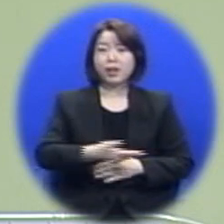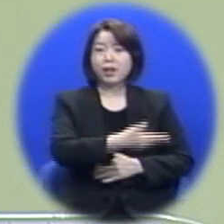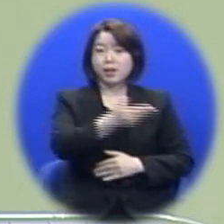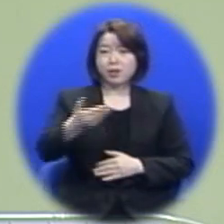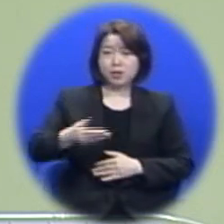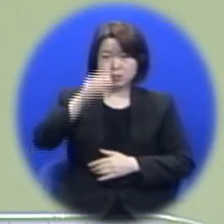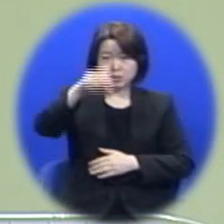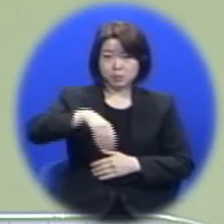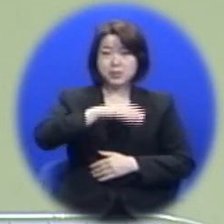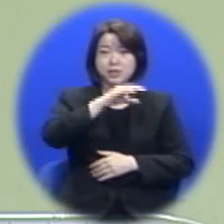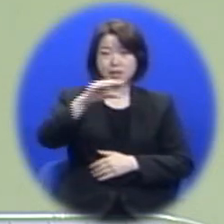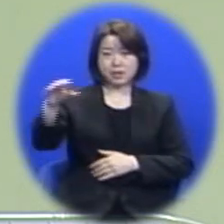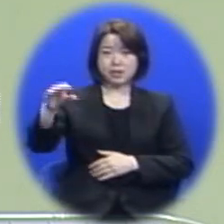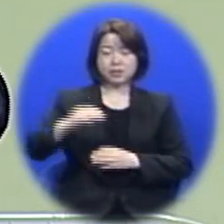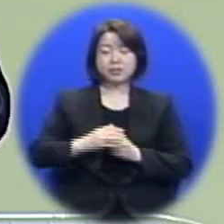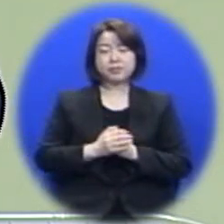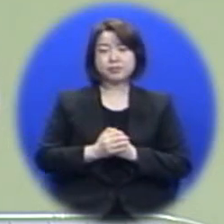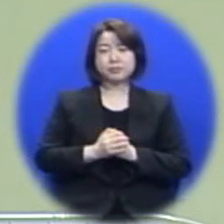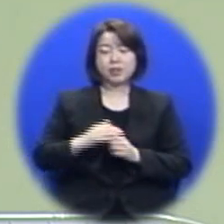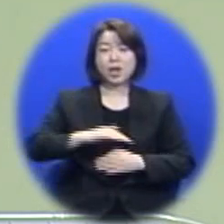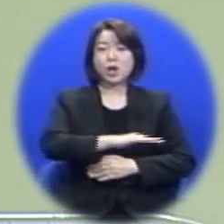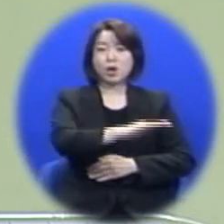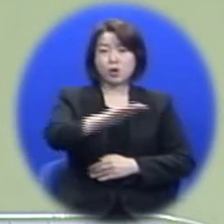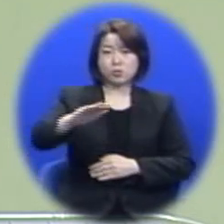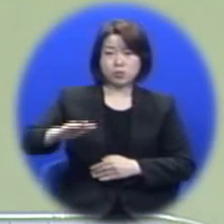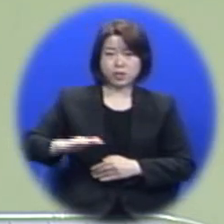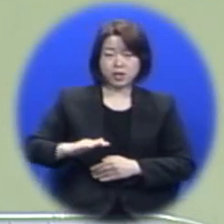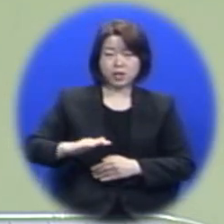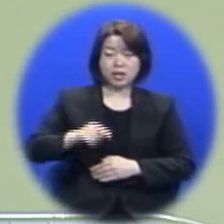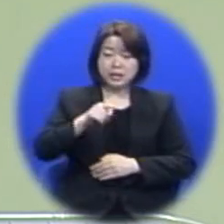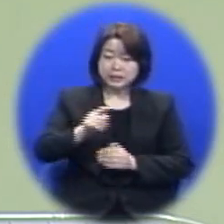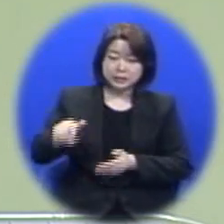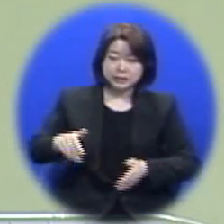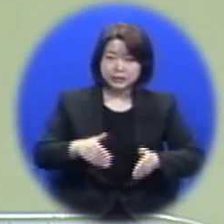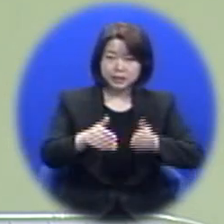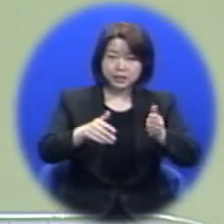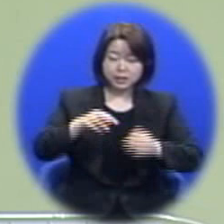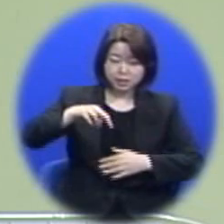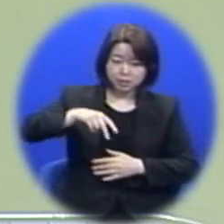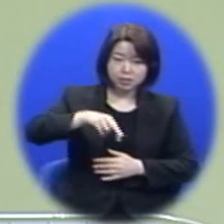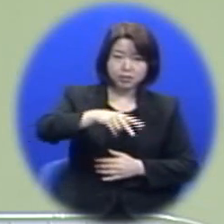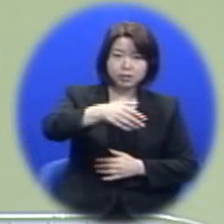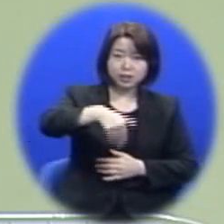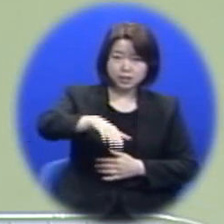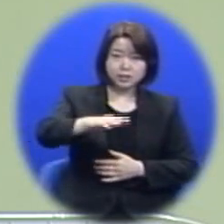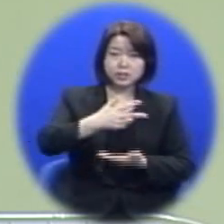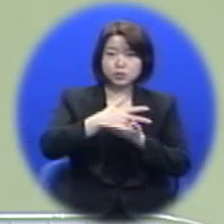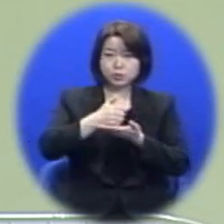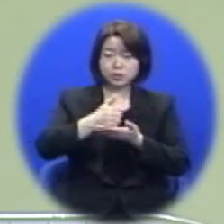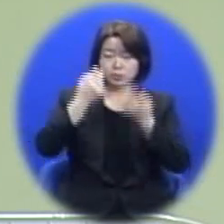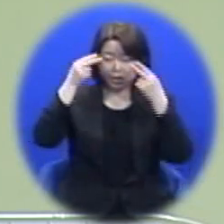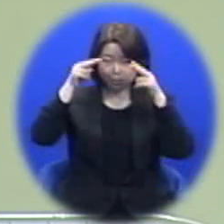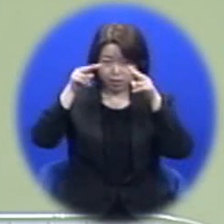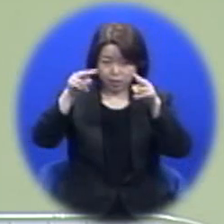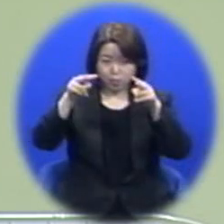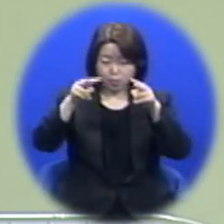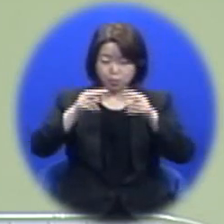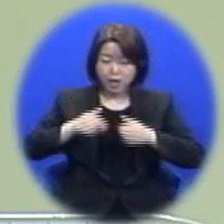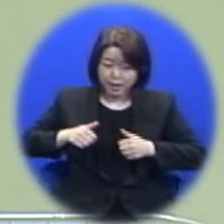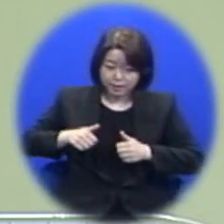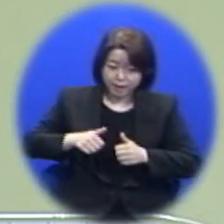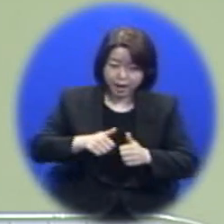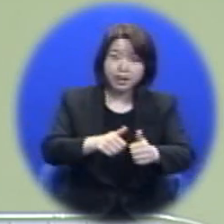십자가는 우리가 십자가의 길을 걸어가시는 주님을 바라보고 따라가는 거예요